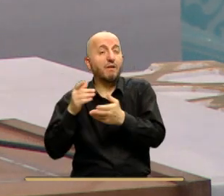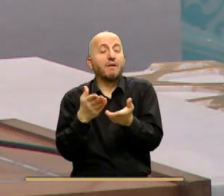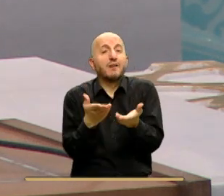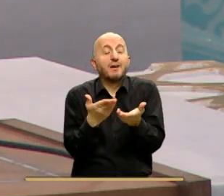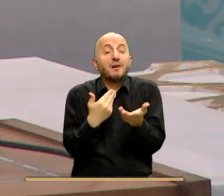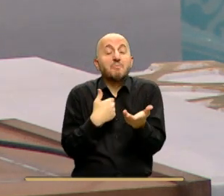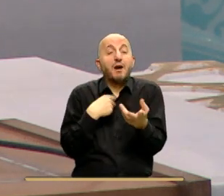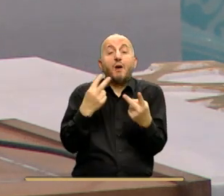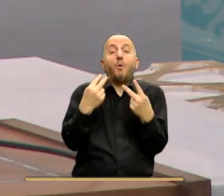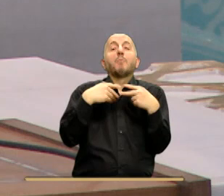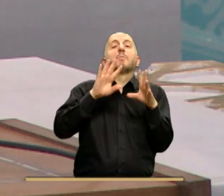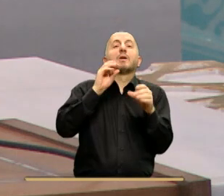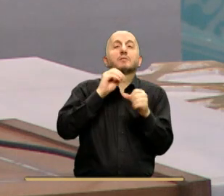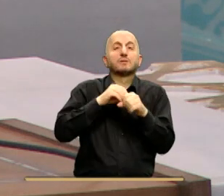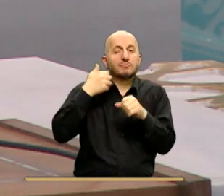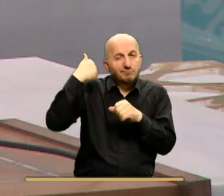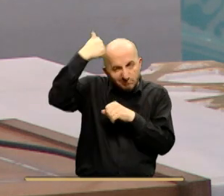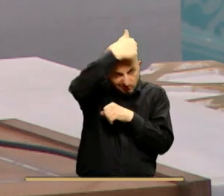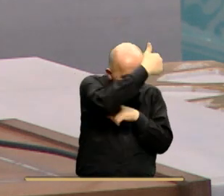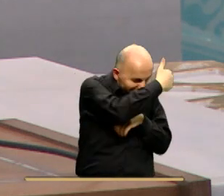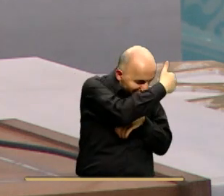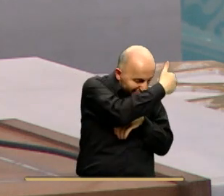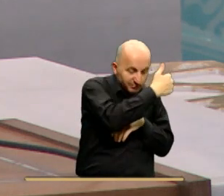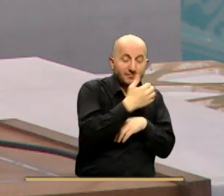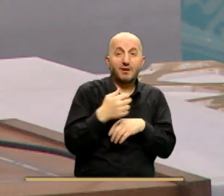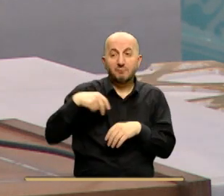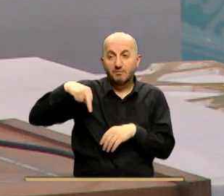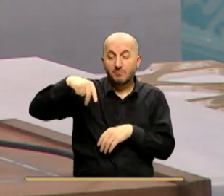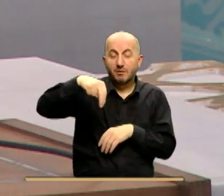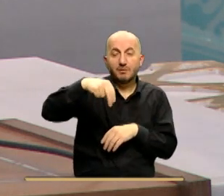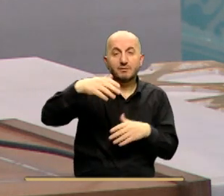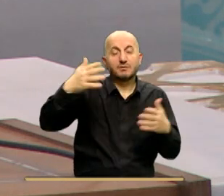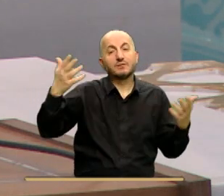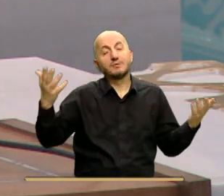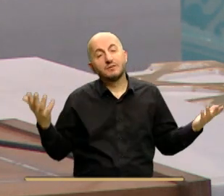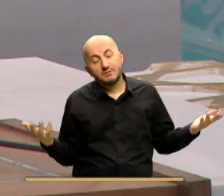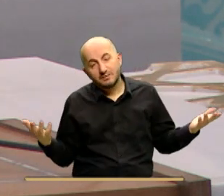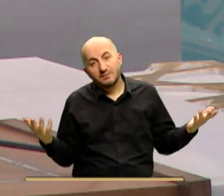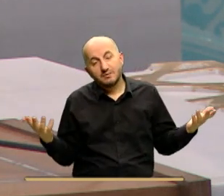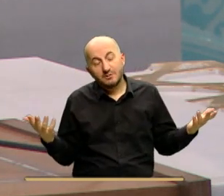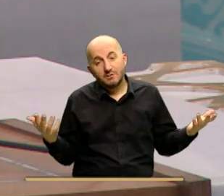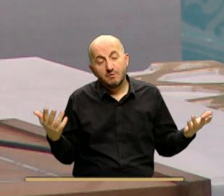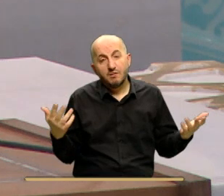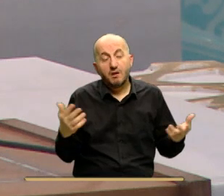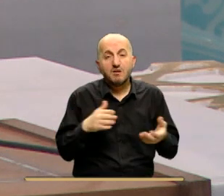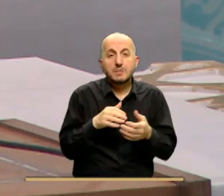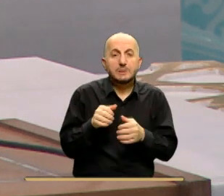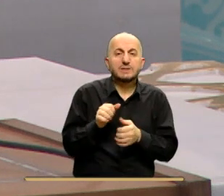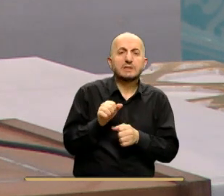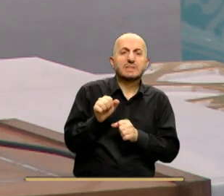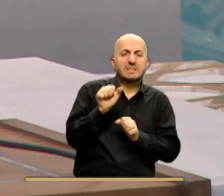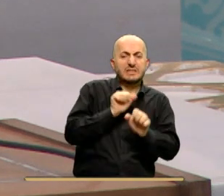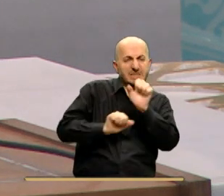Beni görmemek için elbiselerine büründüler. Fesübhanallah. Ayak dirediler.